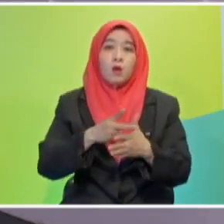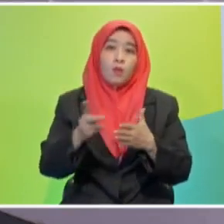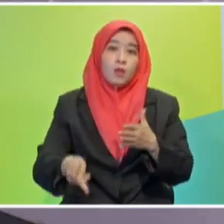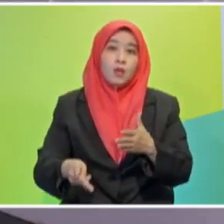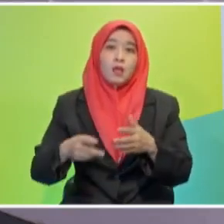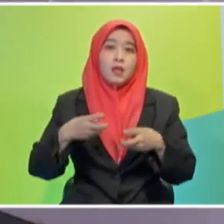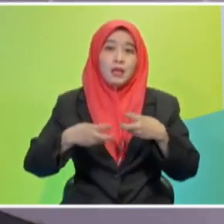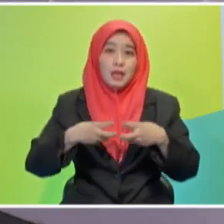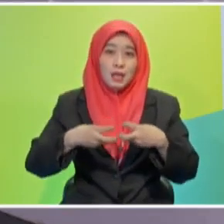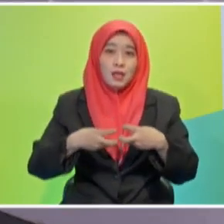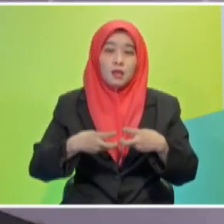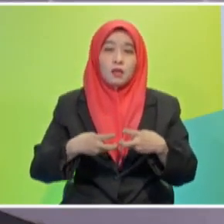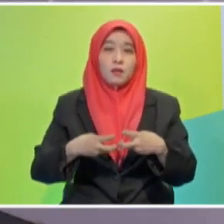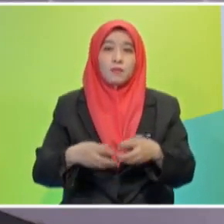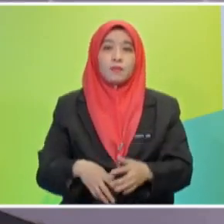langsung